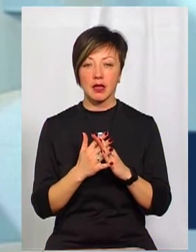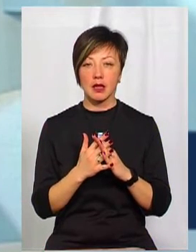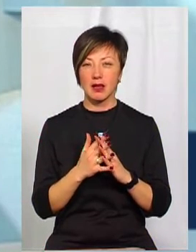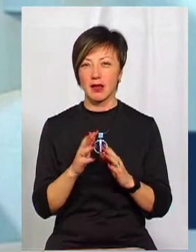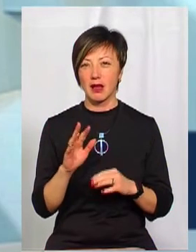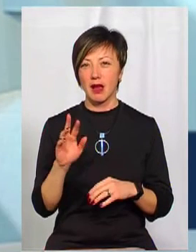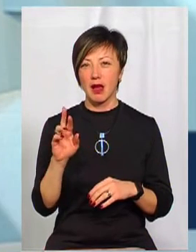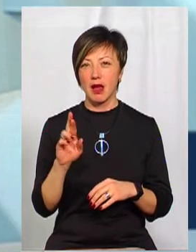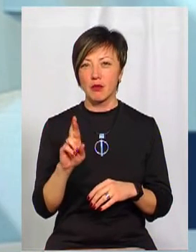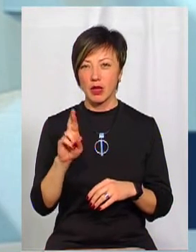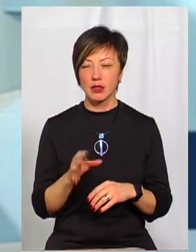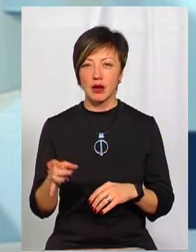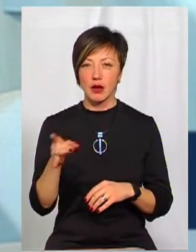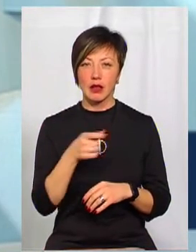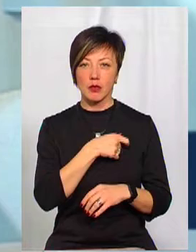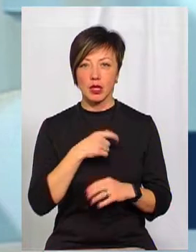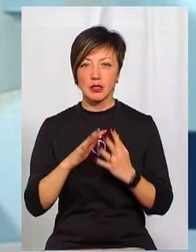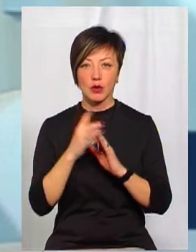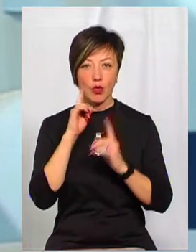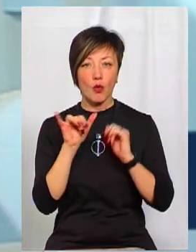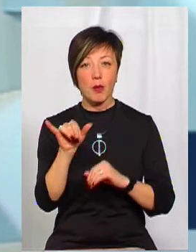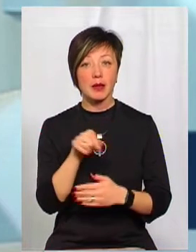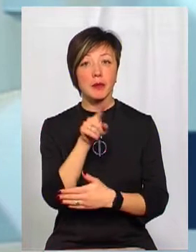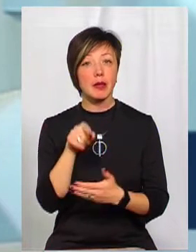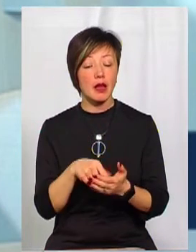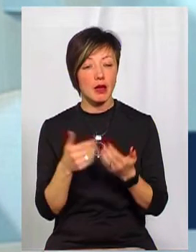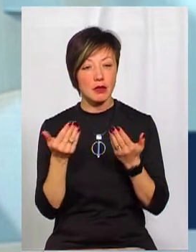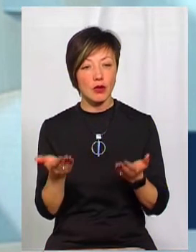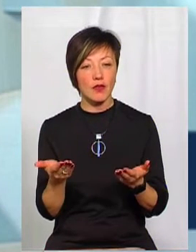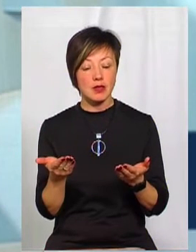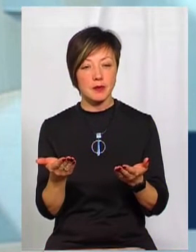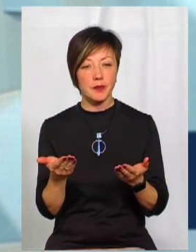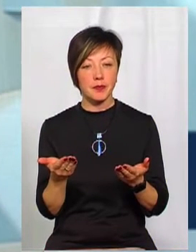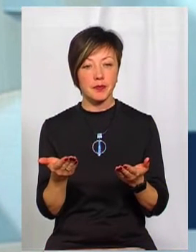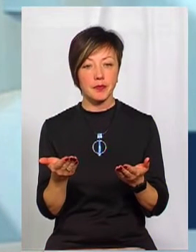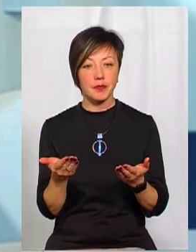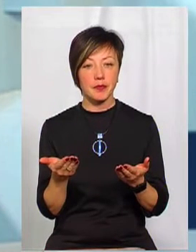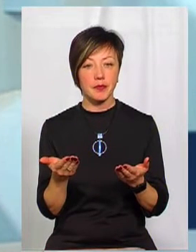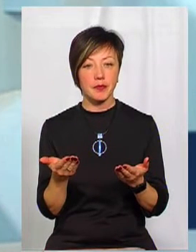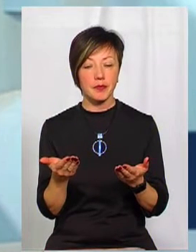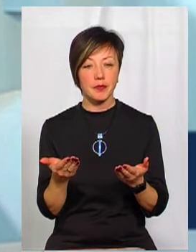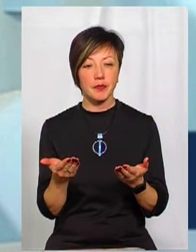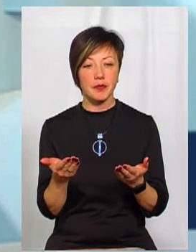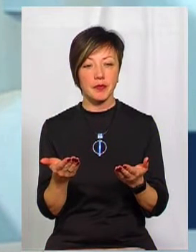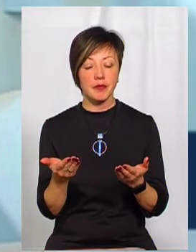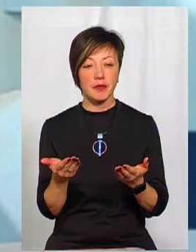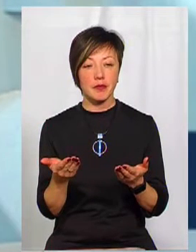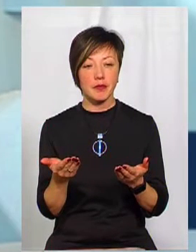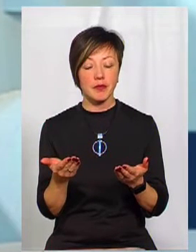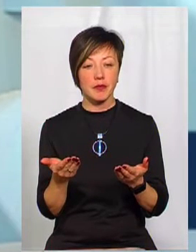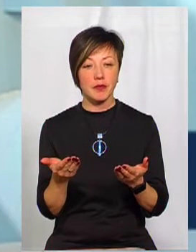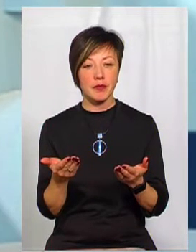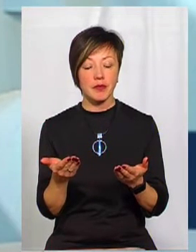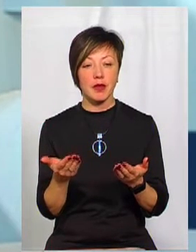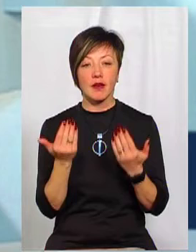район, депутат сільської ради Кравчук Віктор Іванович. У мене таке питання до пана Надойного, родітатів фамілія. Ви комерційний директор